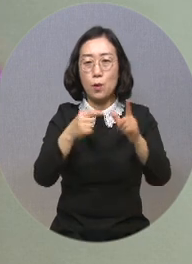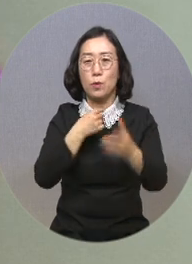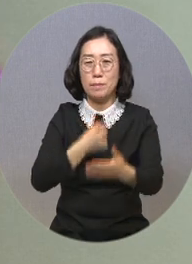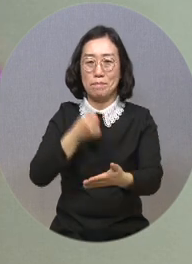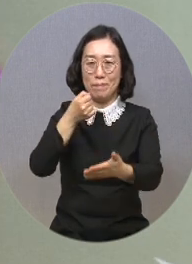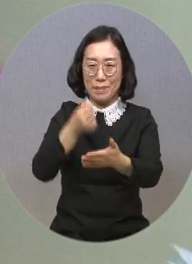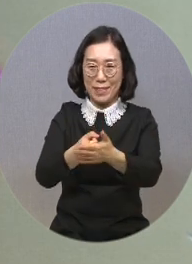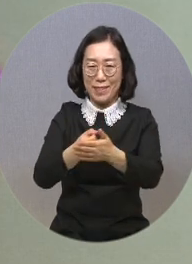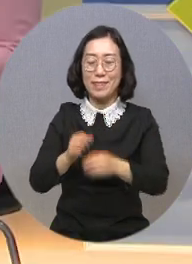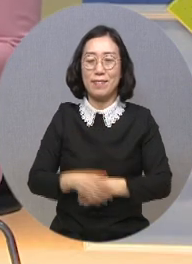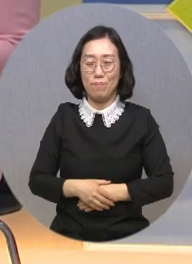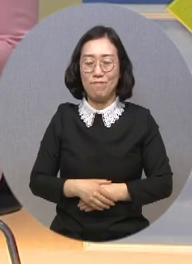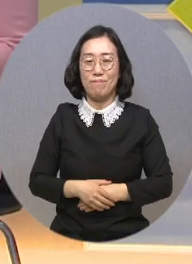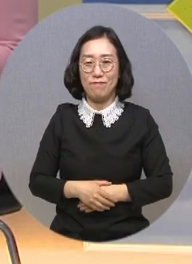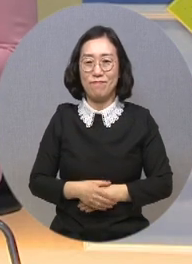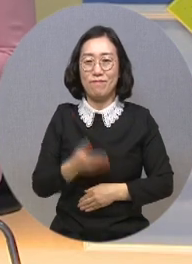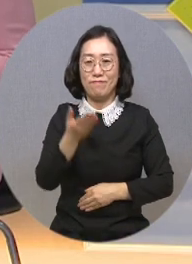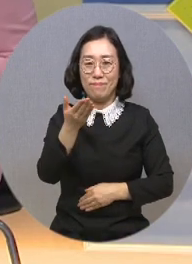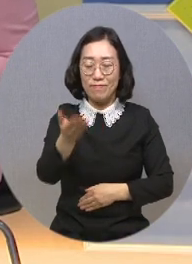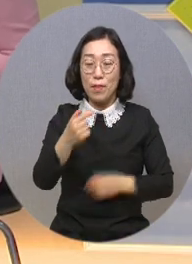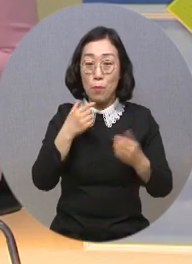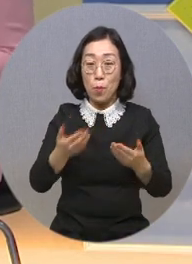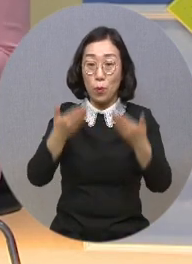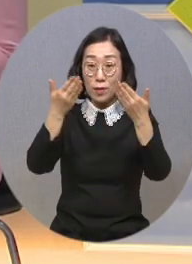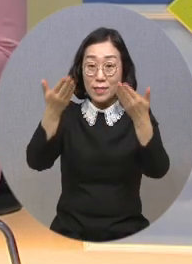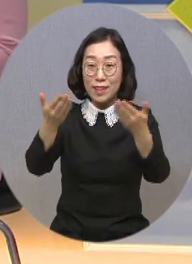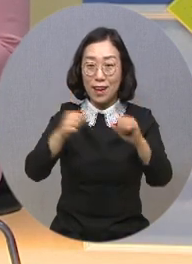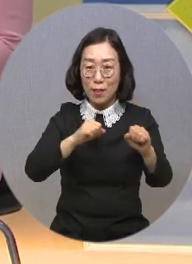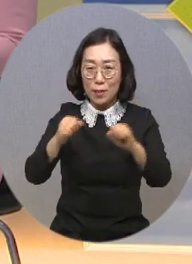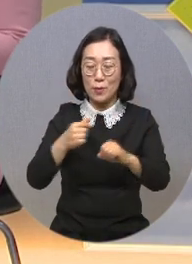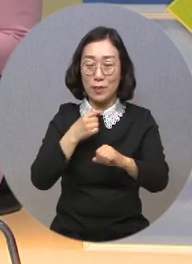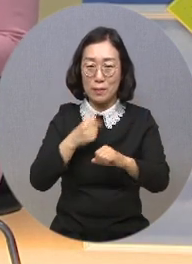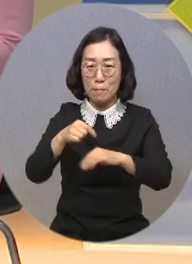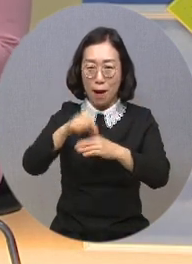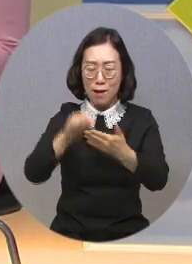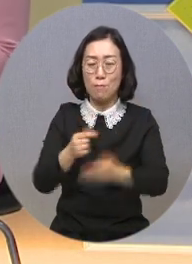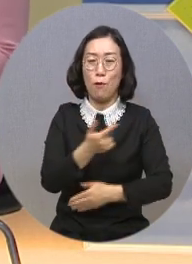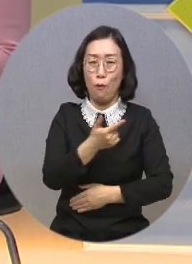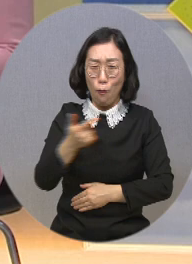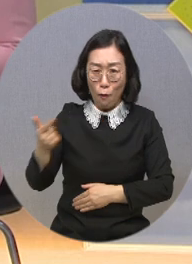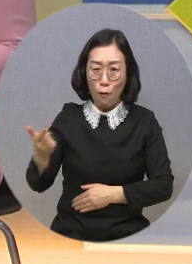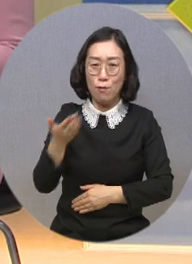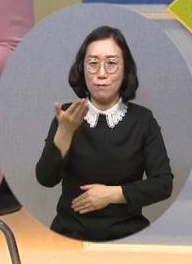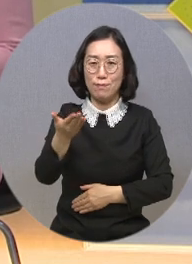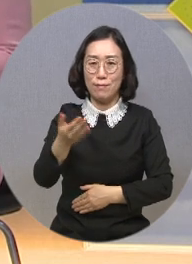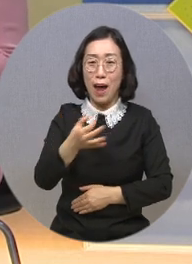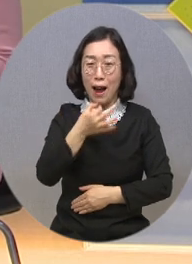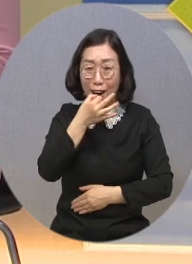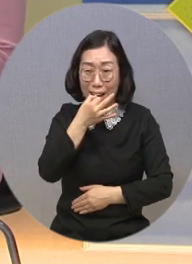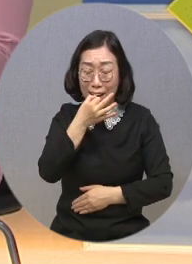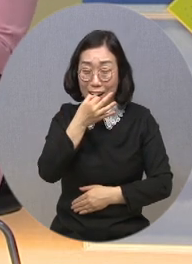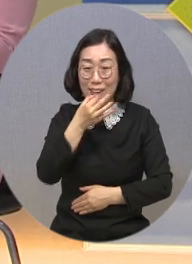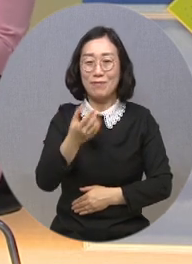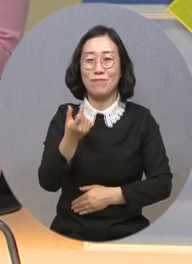있습니다. 네. 저희 회장님의 봉사 욕심은 한도 끝도 없는 것 같아요. 제가 들어보니까. 예, 예. 네. 엄청난 욕심인가요?